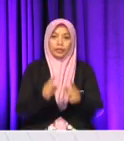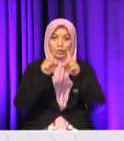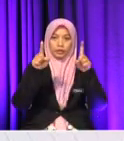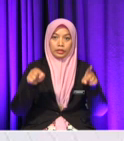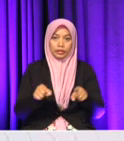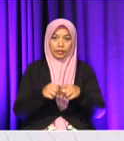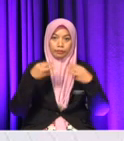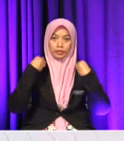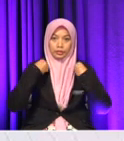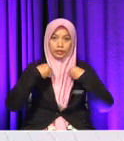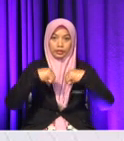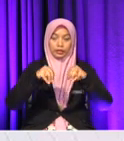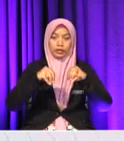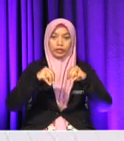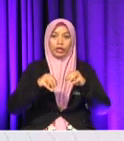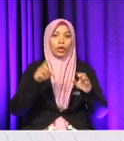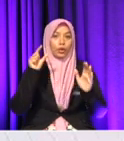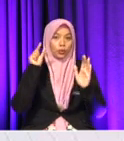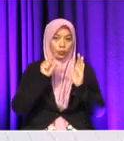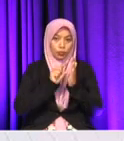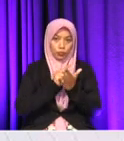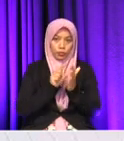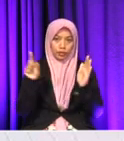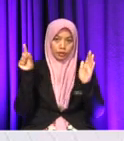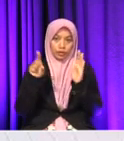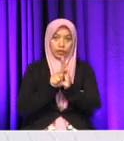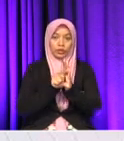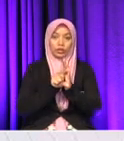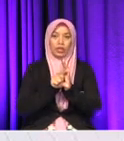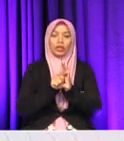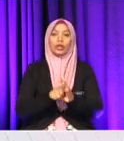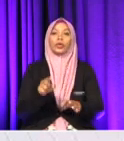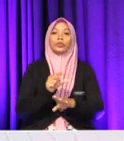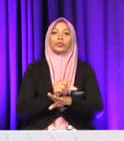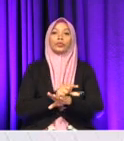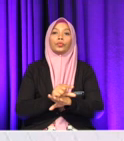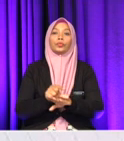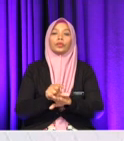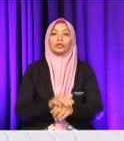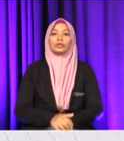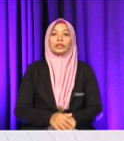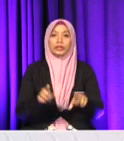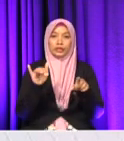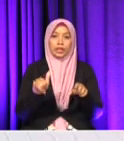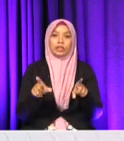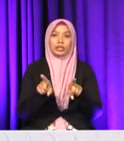menggunakan logo yang sama identity yang sama supaya mudah dikenali oleh seterusnya